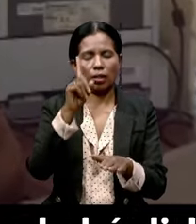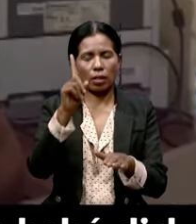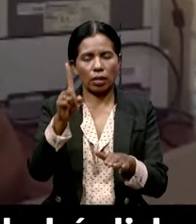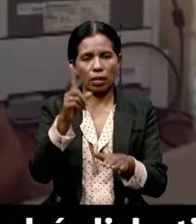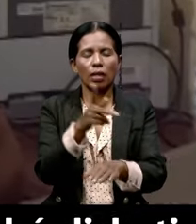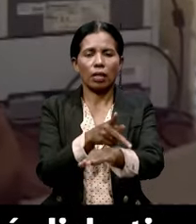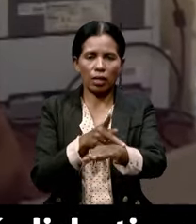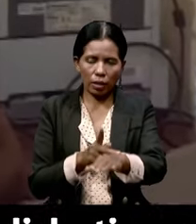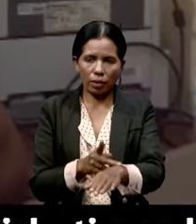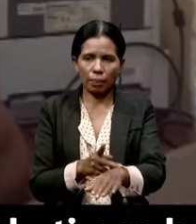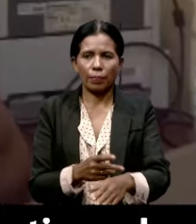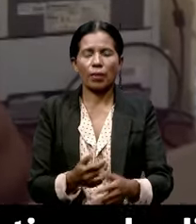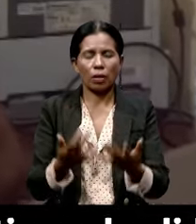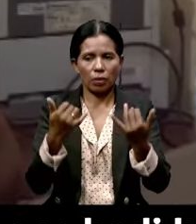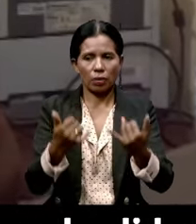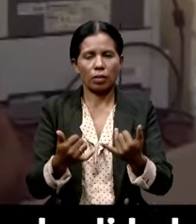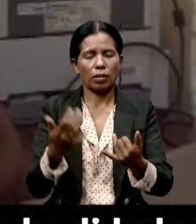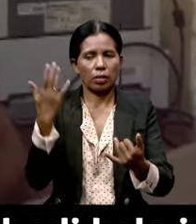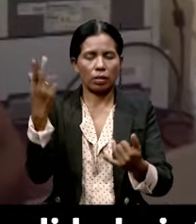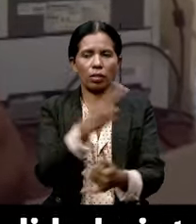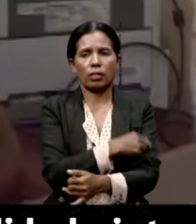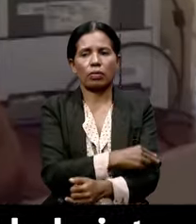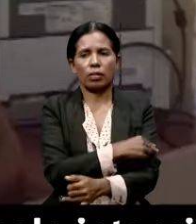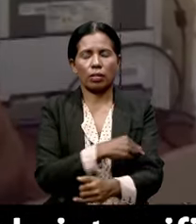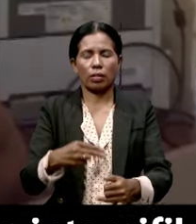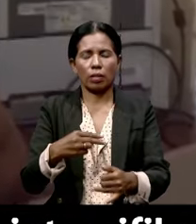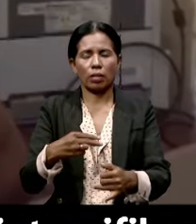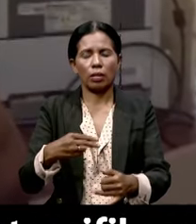kanekamang. Kanekamang ora sao kia la hospital horex.